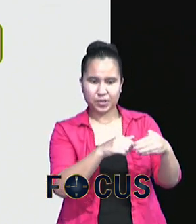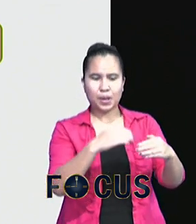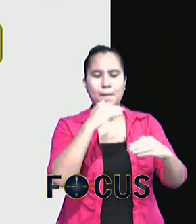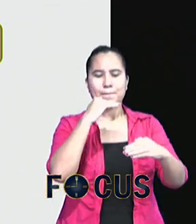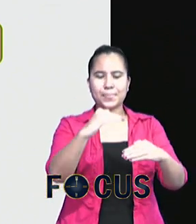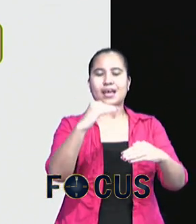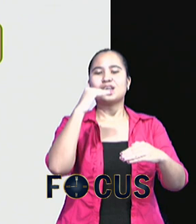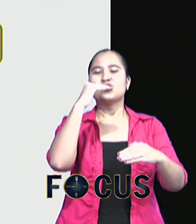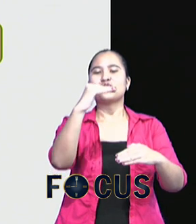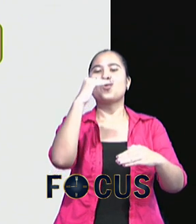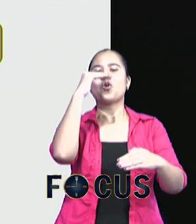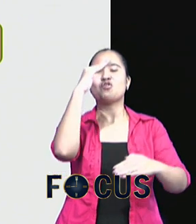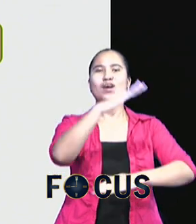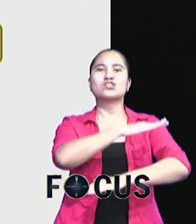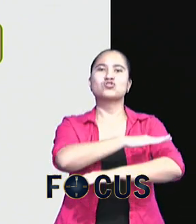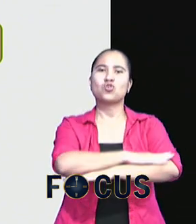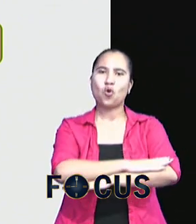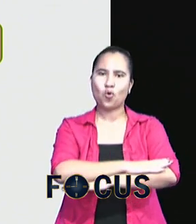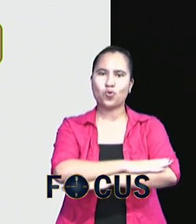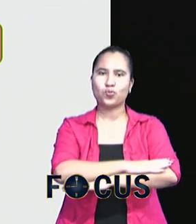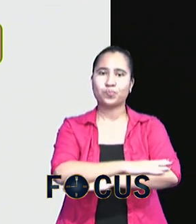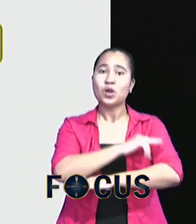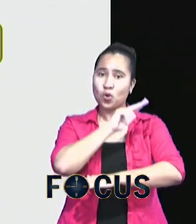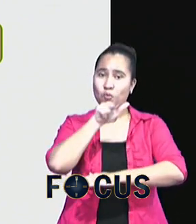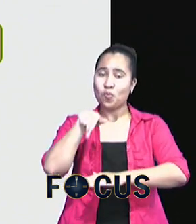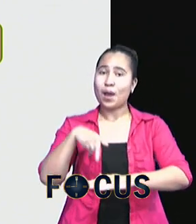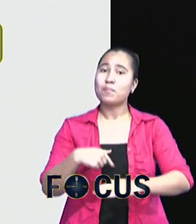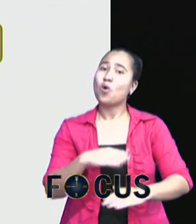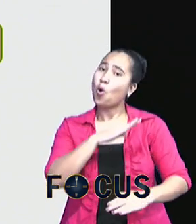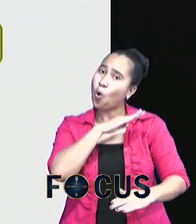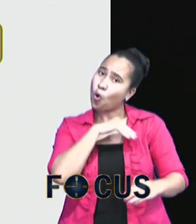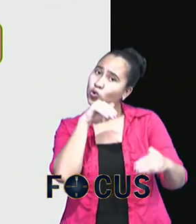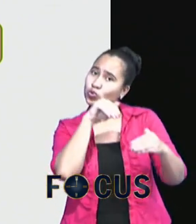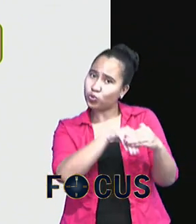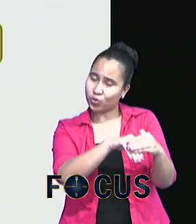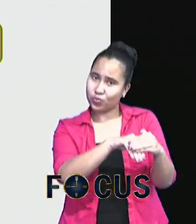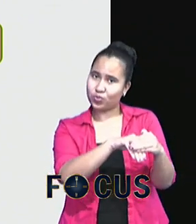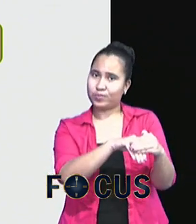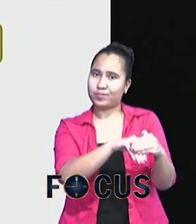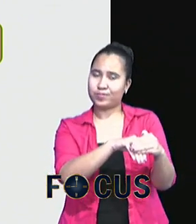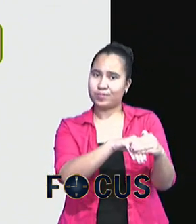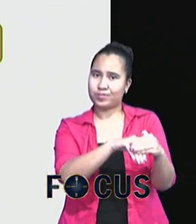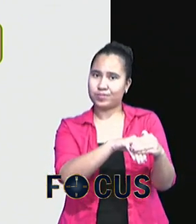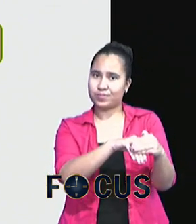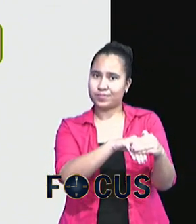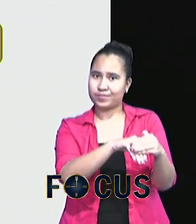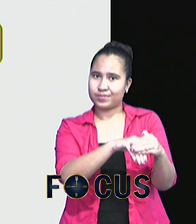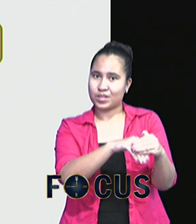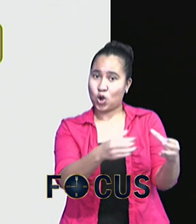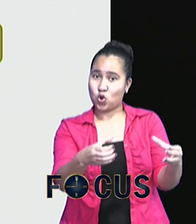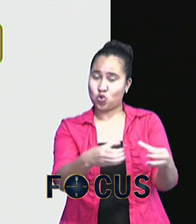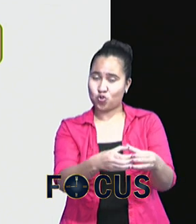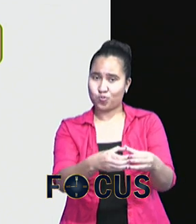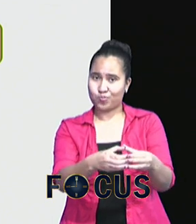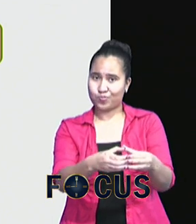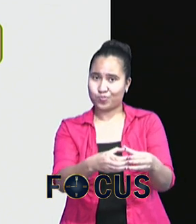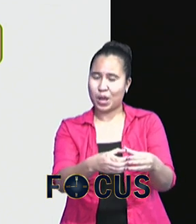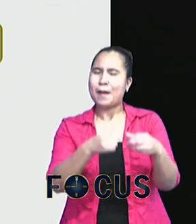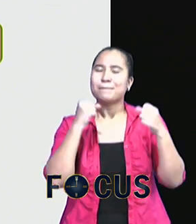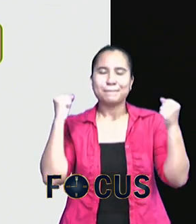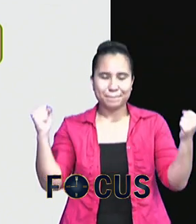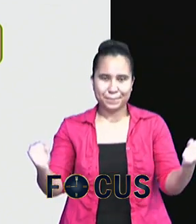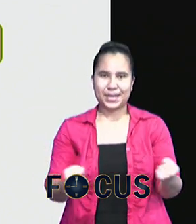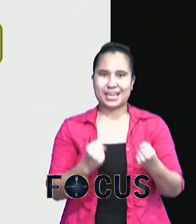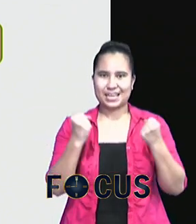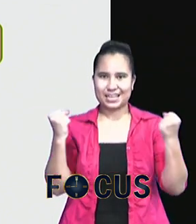onderwijsniveau. Maar we hebben daaraan toegevoegd ook een team dat zich